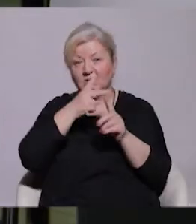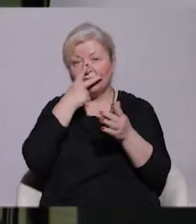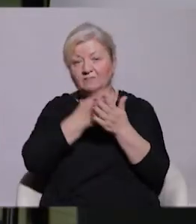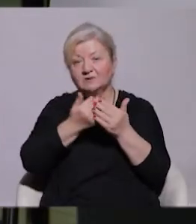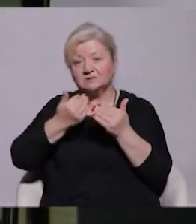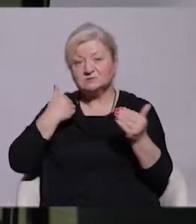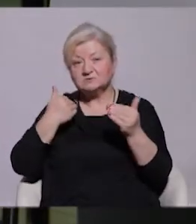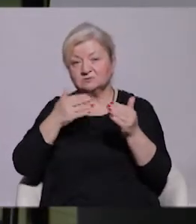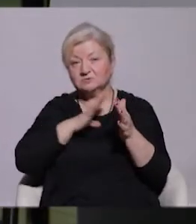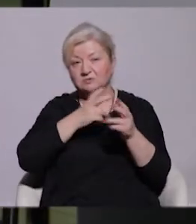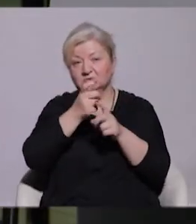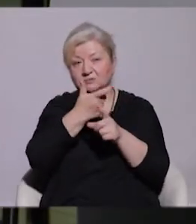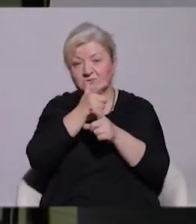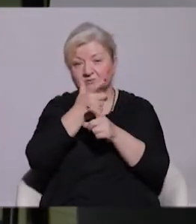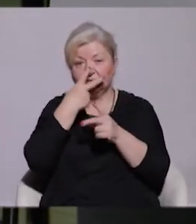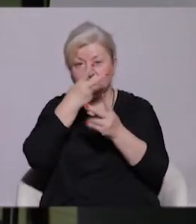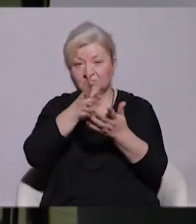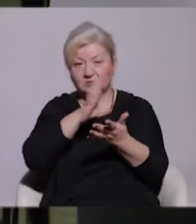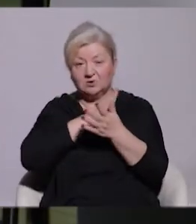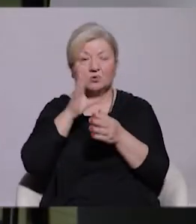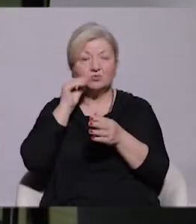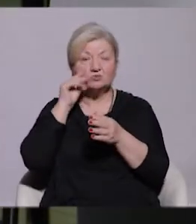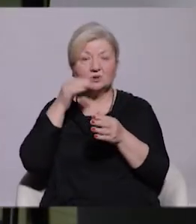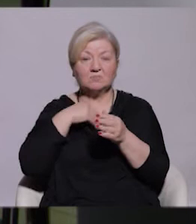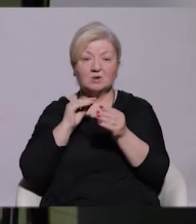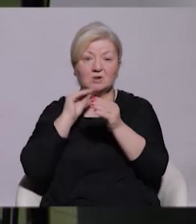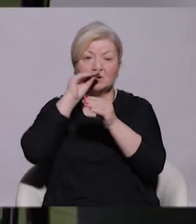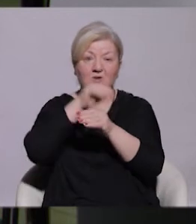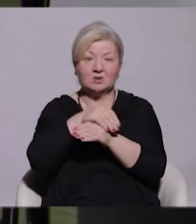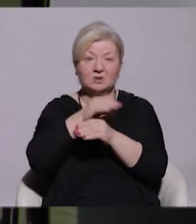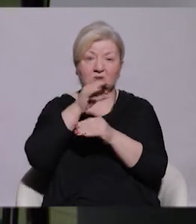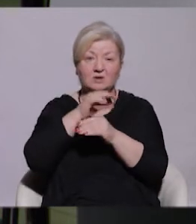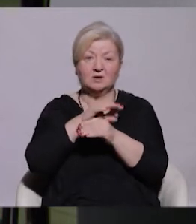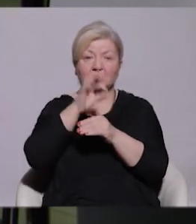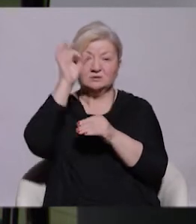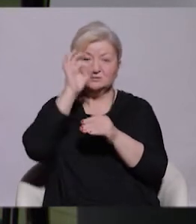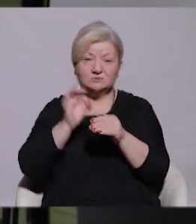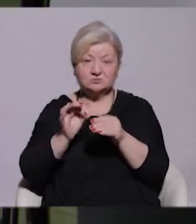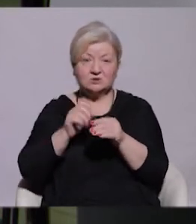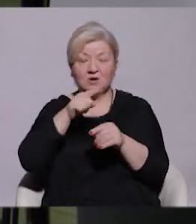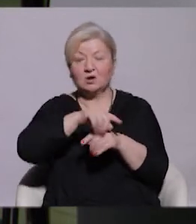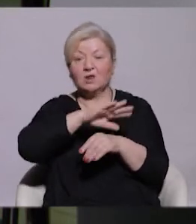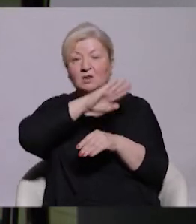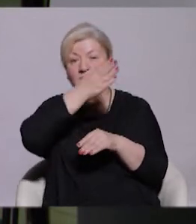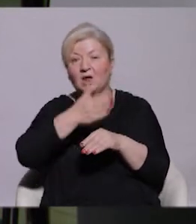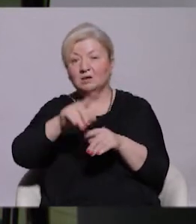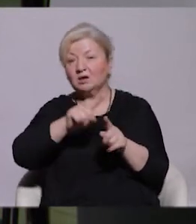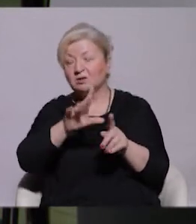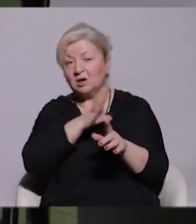წინა ანიმაციაში. როდესაც მე გავზარდე სიხშირე, რა მოუვიდა ტალღის სიგრძეს? შემცირდა,